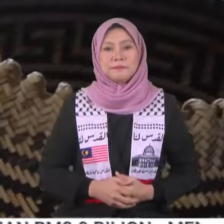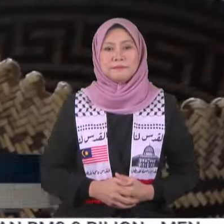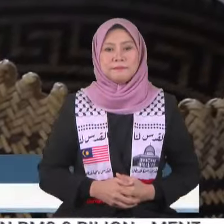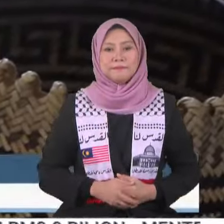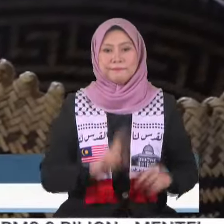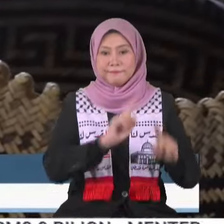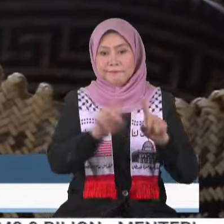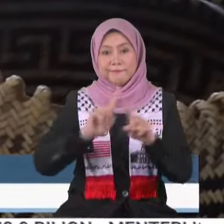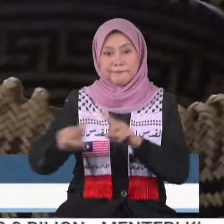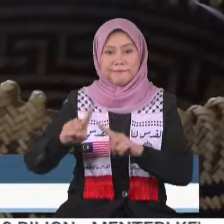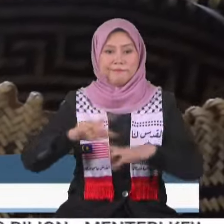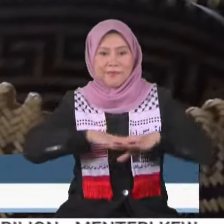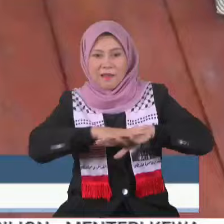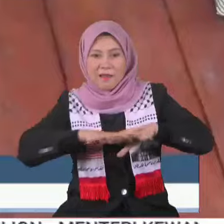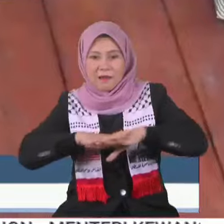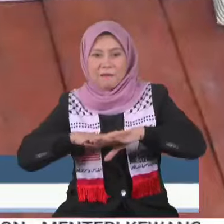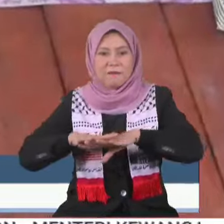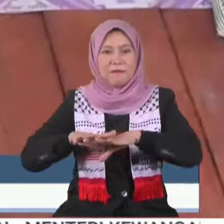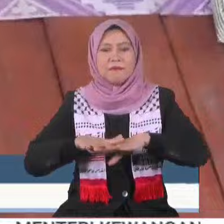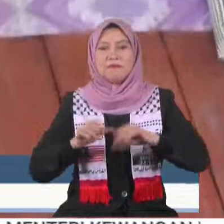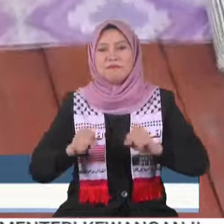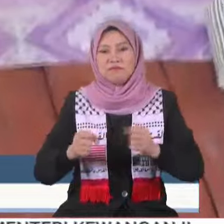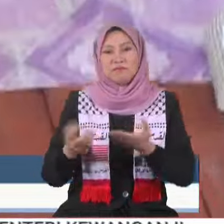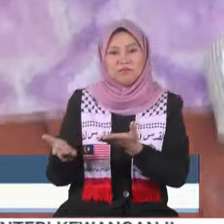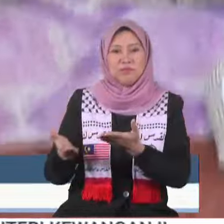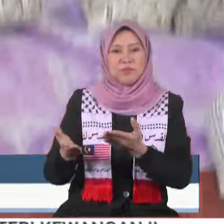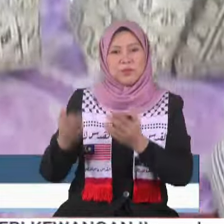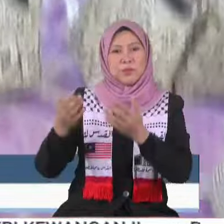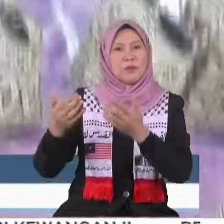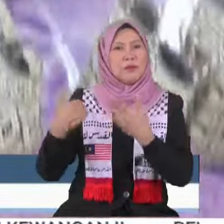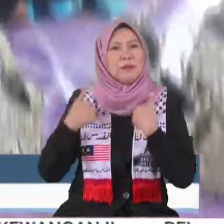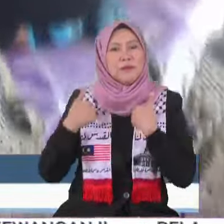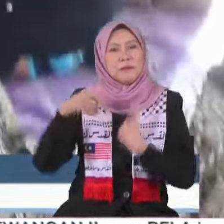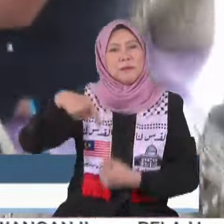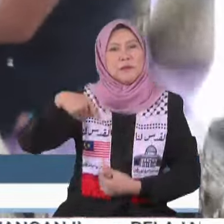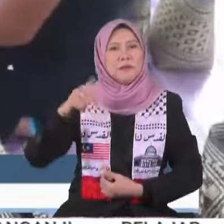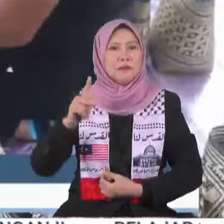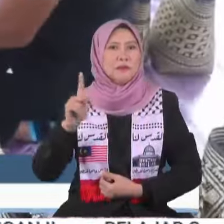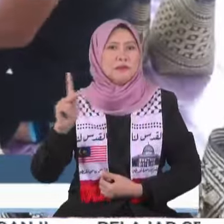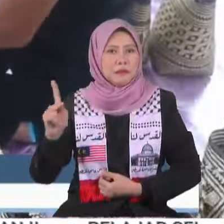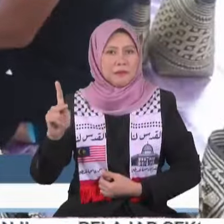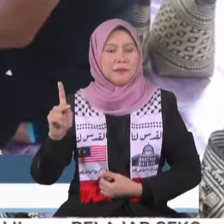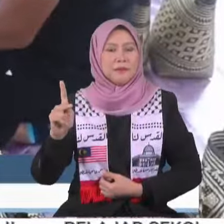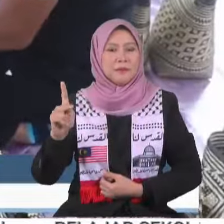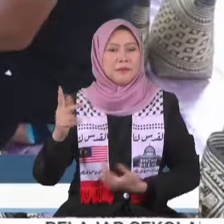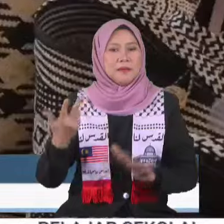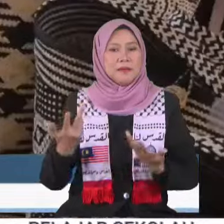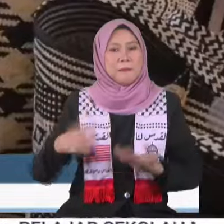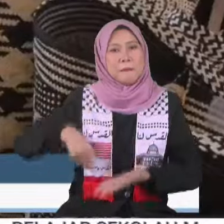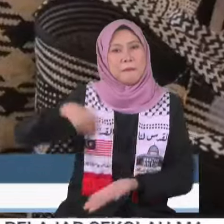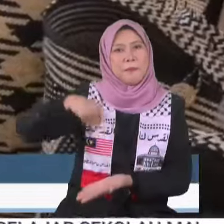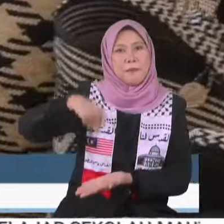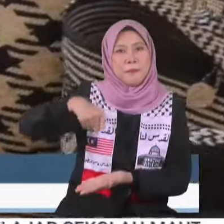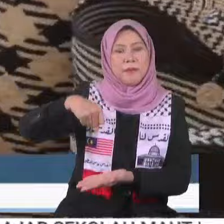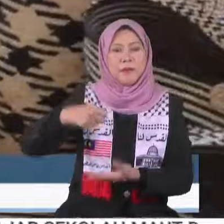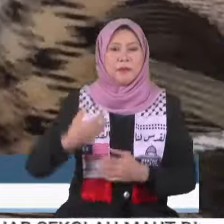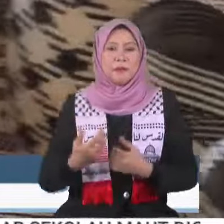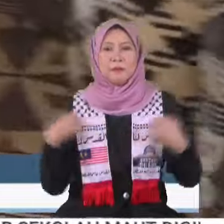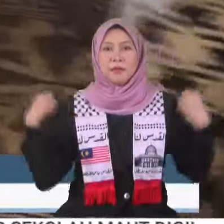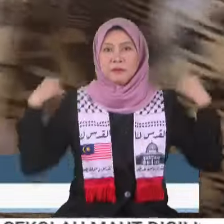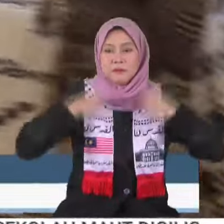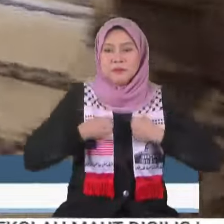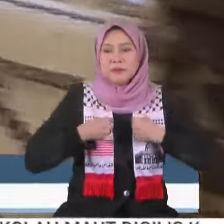Pelbagai jenis dan saiz produk kraft tangan berjaya dihasilkan menerusi PPKK Lusong Laku, antaranya beg tangan, beg silang,